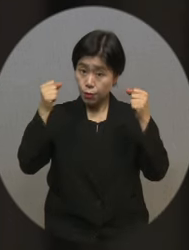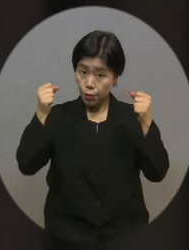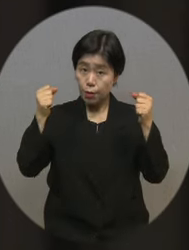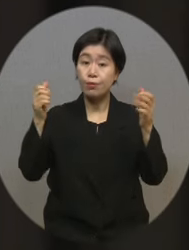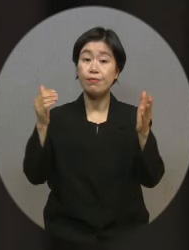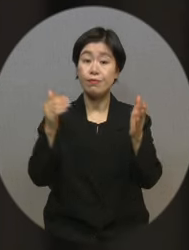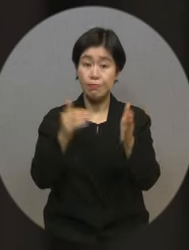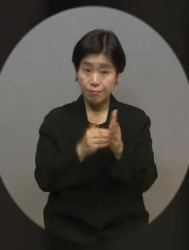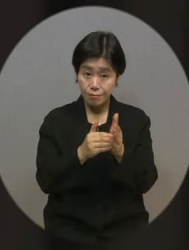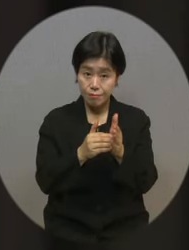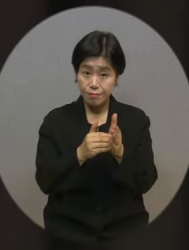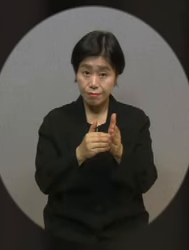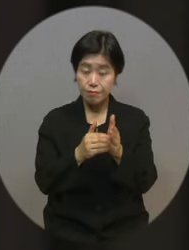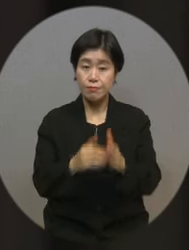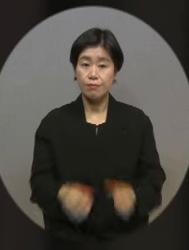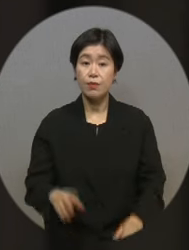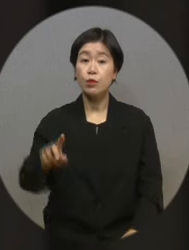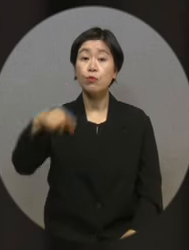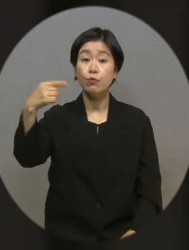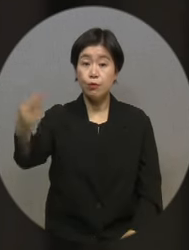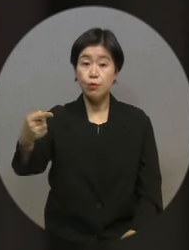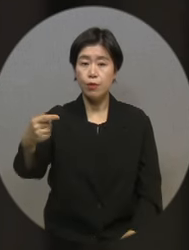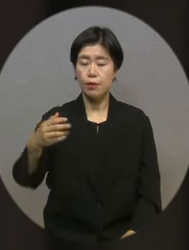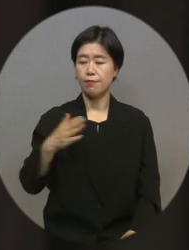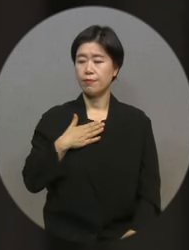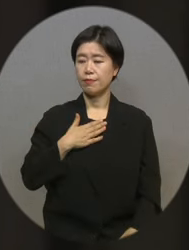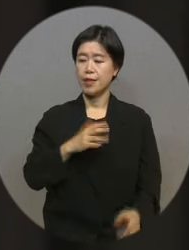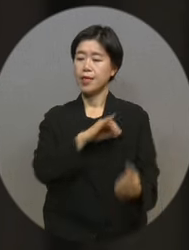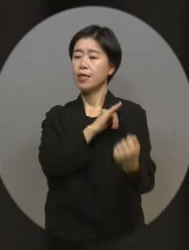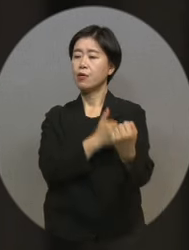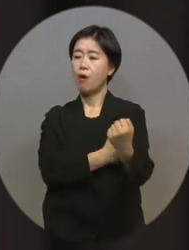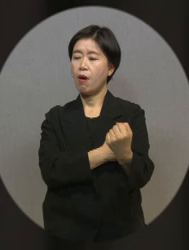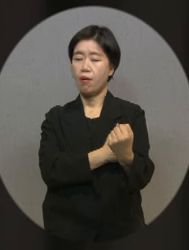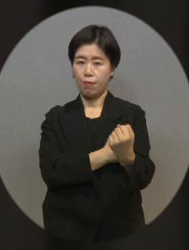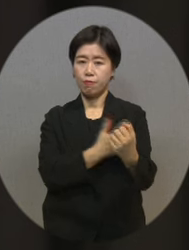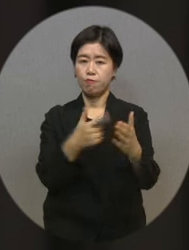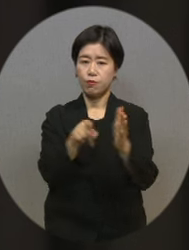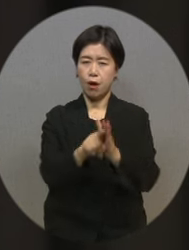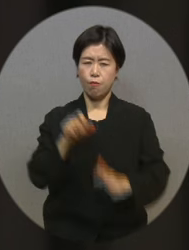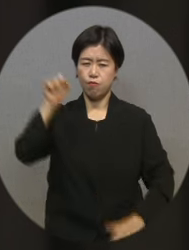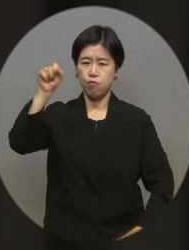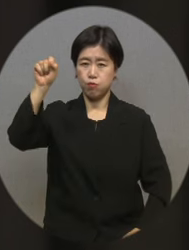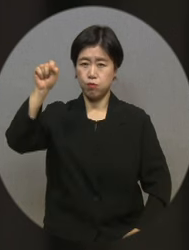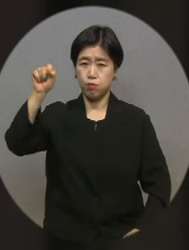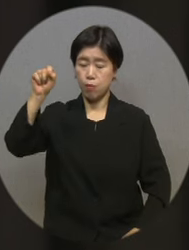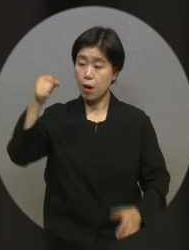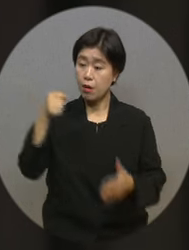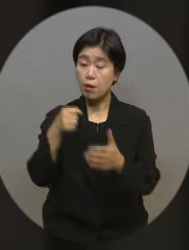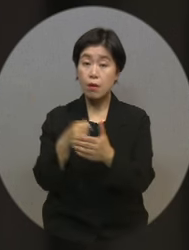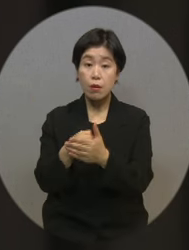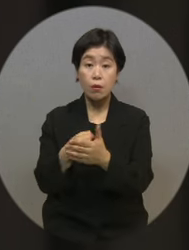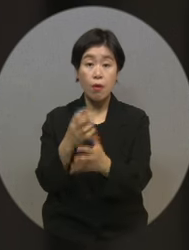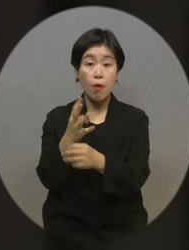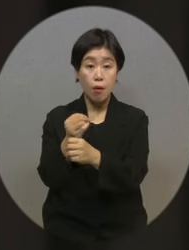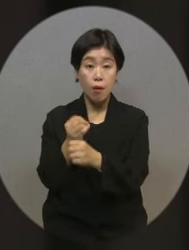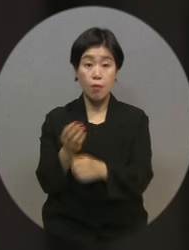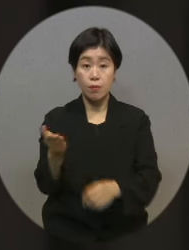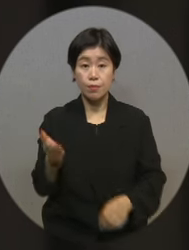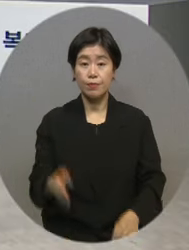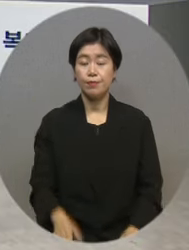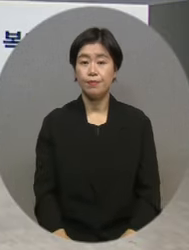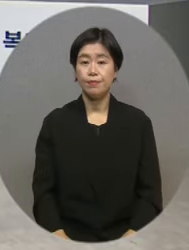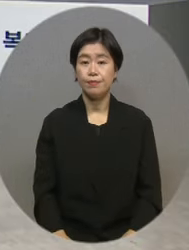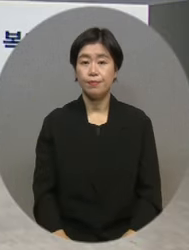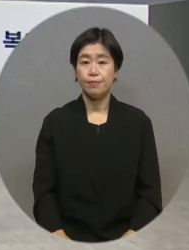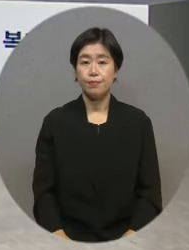나오시는데, 난 인권운동가가 되어야 되겠다. 이렇게 결심하시게 된 계기가 있을까? 언제쯤이었어요,